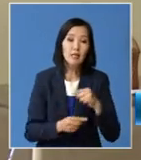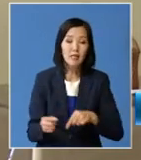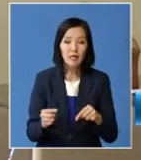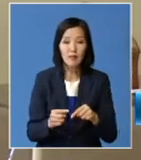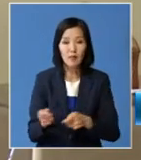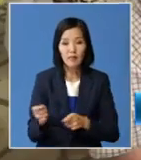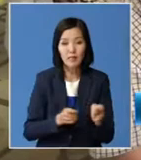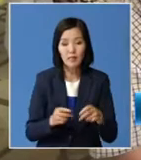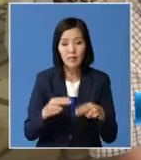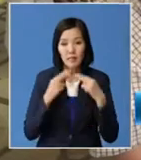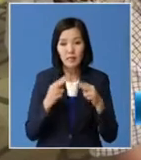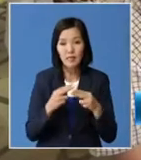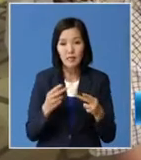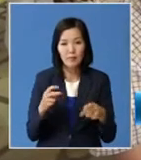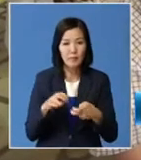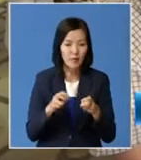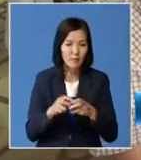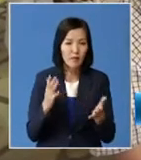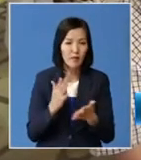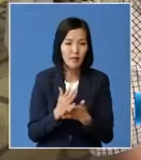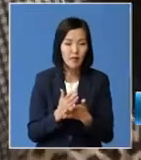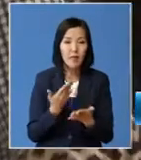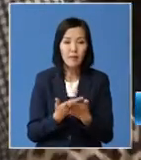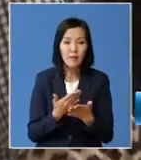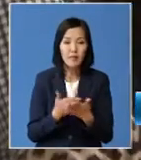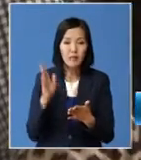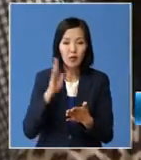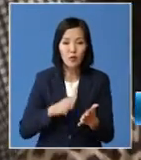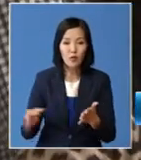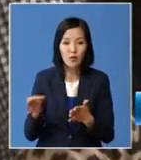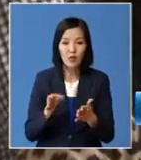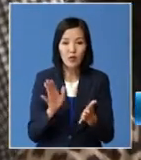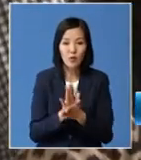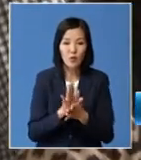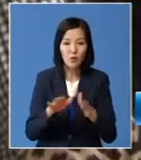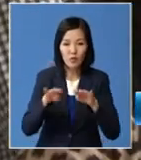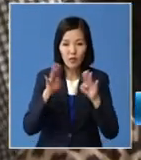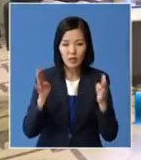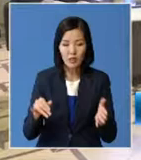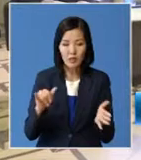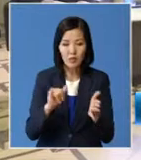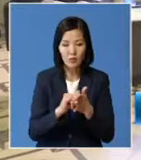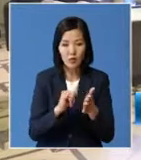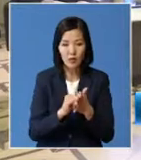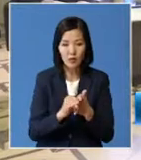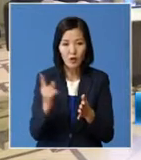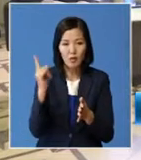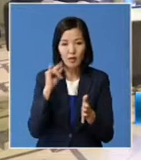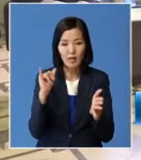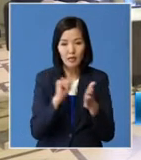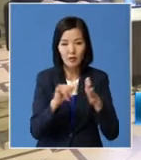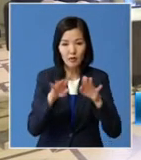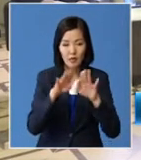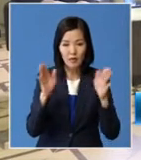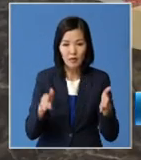билік ескеретін әлі де ұсақ түйек мәселелер бар. Мәселен, көл жағалауына қоқыс жәшіктерін қою, ұялы байланыс төлемдерін жүзеге асыратын терминалдар